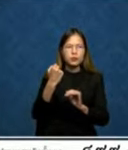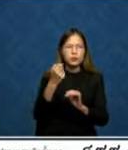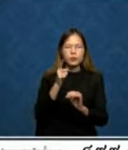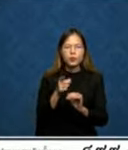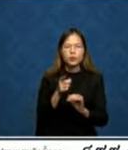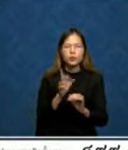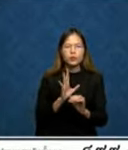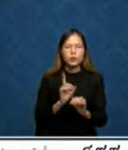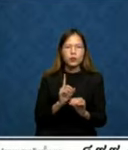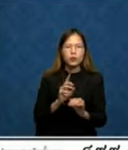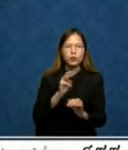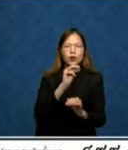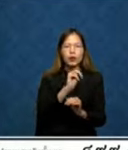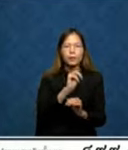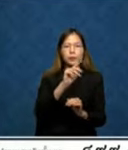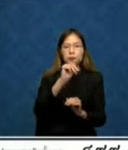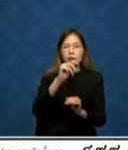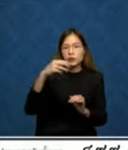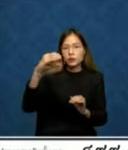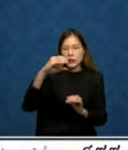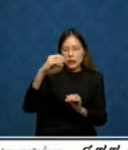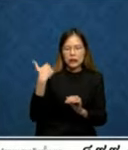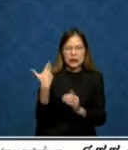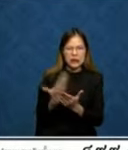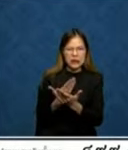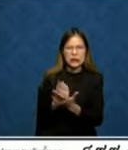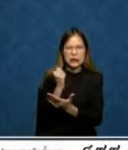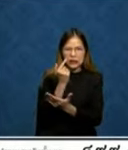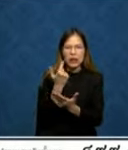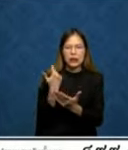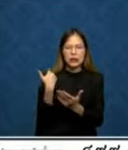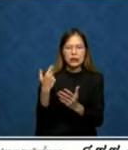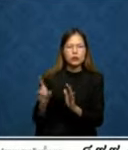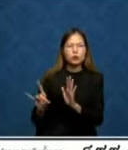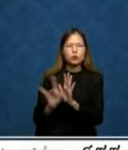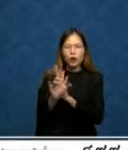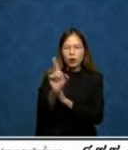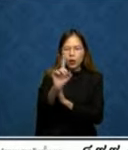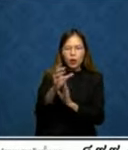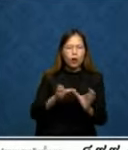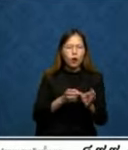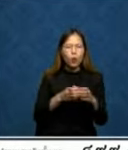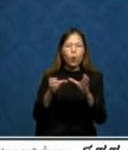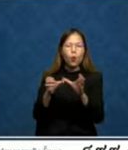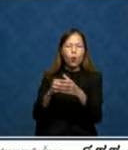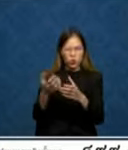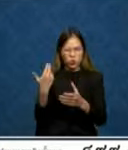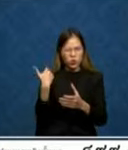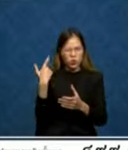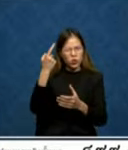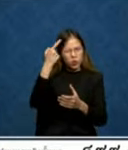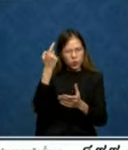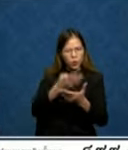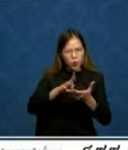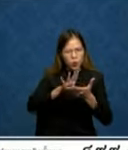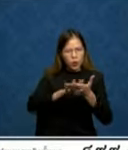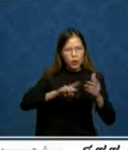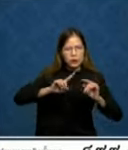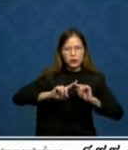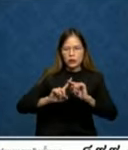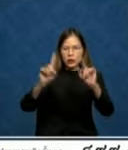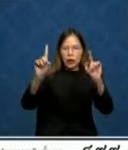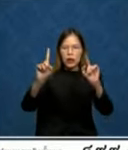เอาแค่ในเรื่องของ MPC ก็คือการใช้จ่ายบาทสุดท้ายเนี่ยนะครับในแต่ละหน่วยงานก็ยังใช้ข้อสมมติฐานที่แตกต่างนะครับ